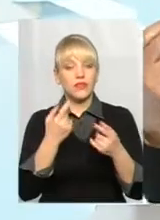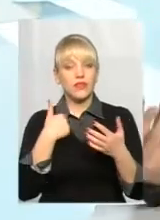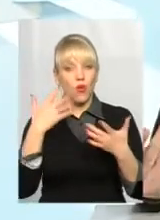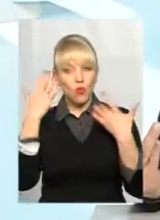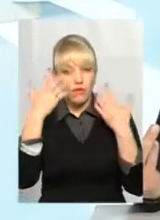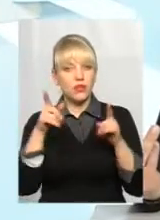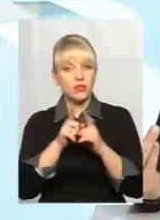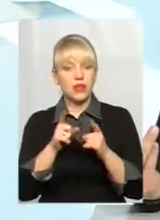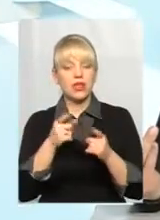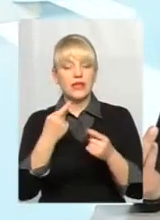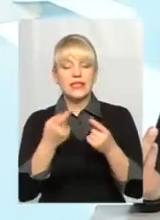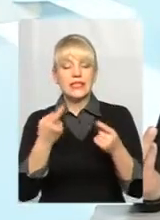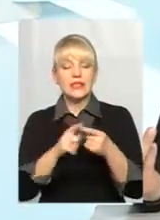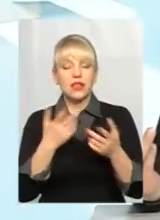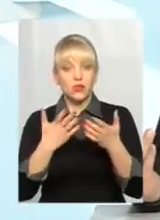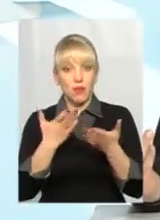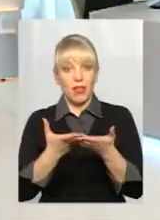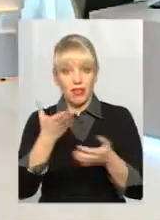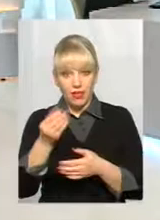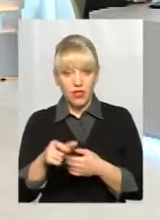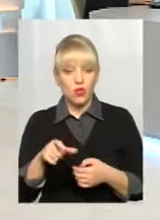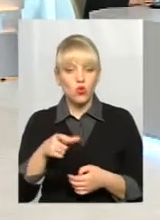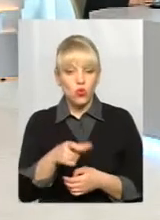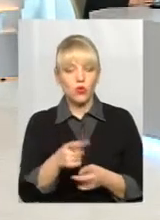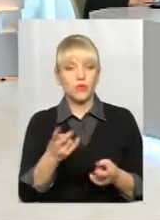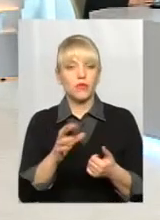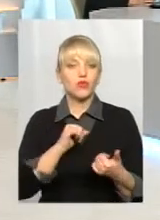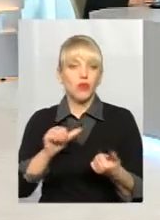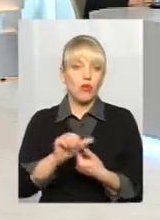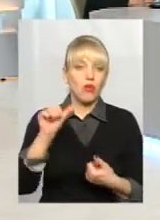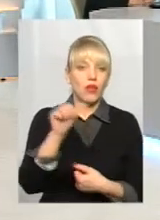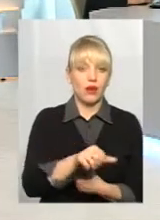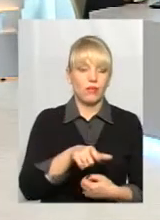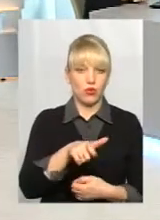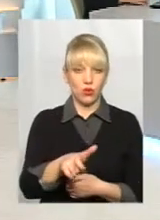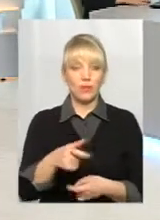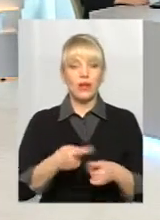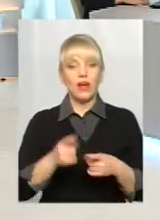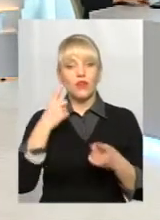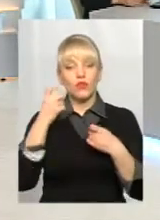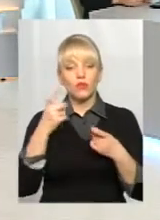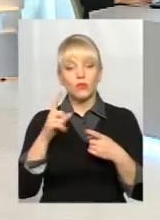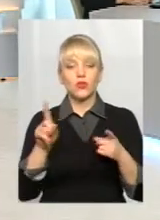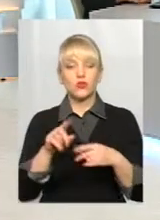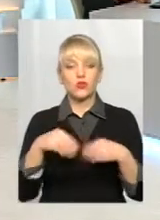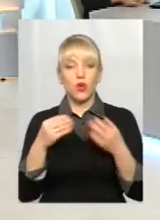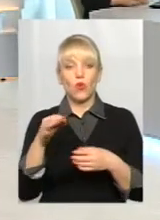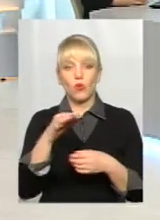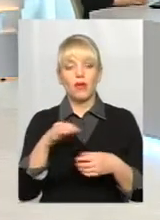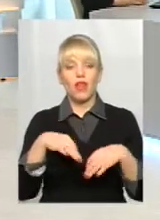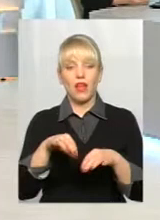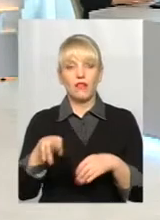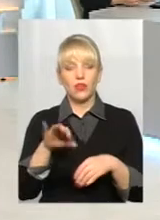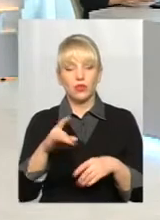бути платна, ну, ту інформацію, яка дає «Укравтодор», то в Хмельницькій області буде використана вже